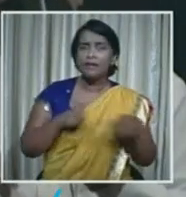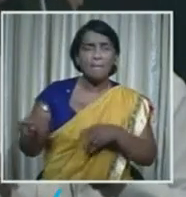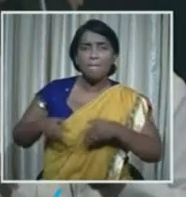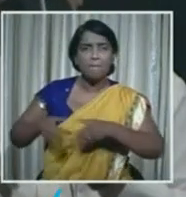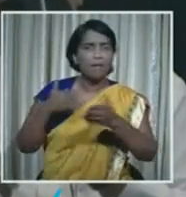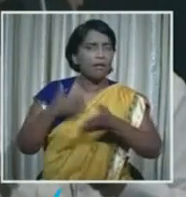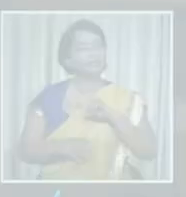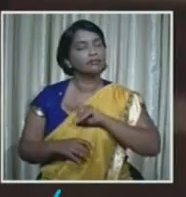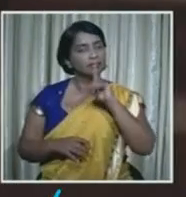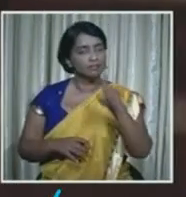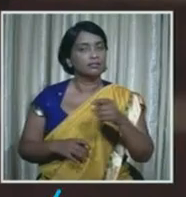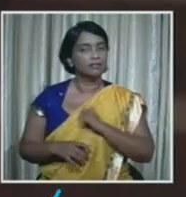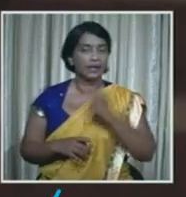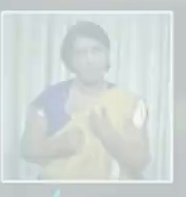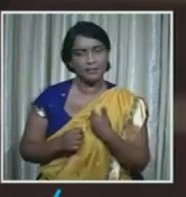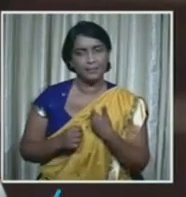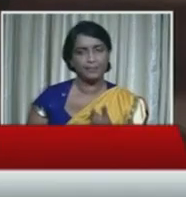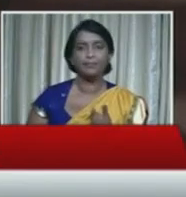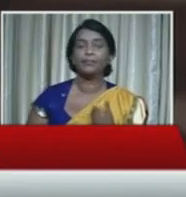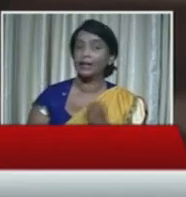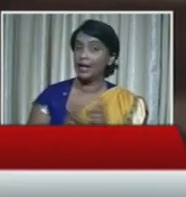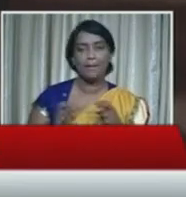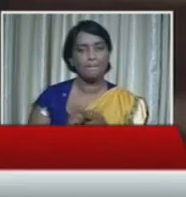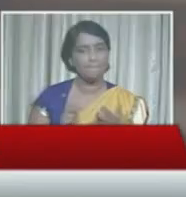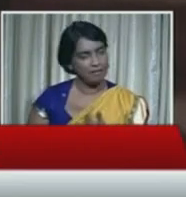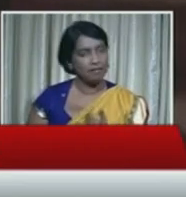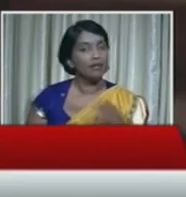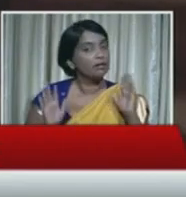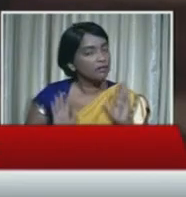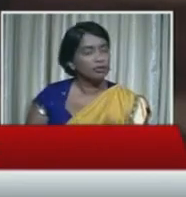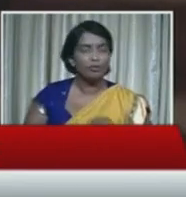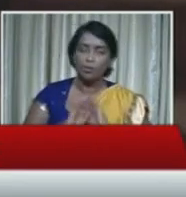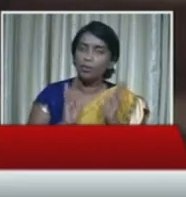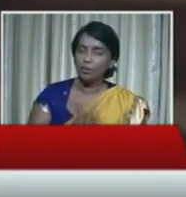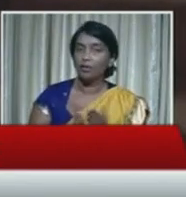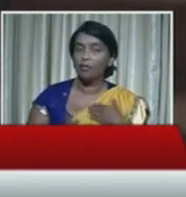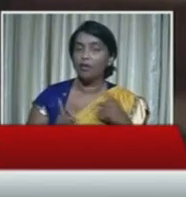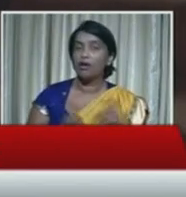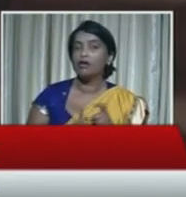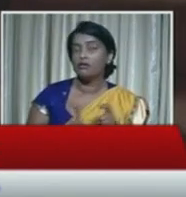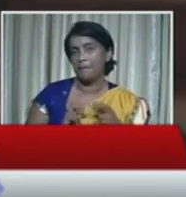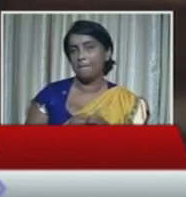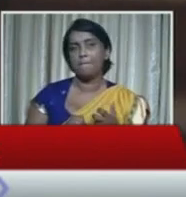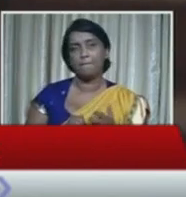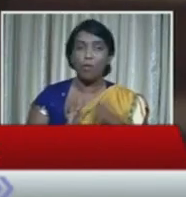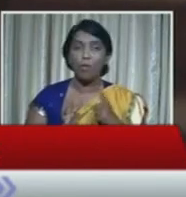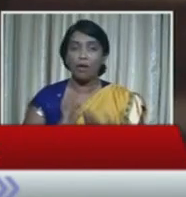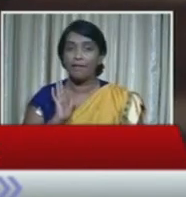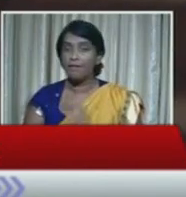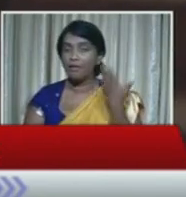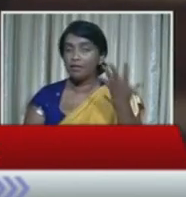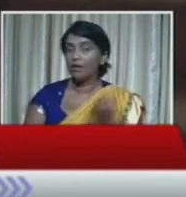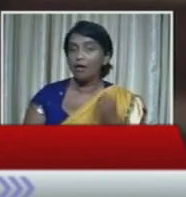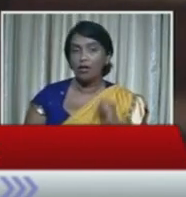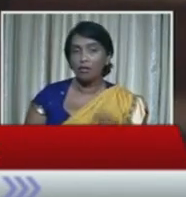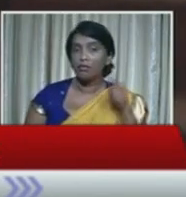නැතුව මුදල් ටික ලැබෙනවාද? තෙල් ප්‍රශ්නයක් තියෙනවා. ගෑස් ප්‍රශ්නයක් තියෙනවා. හැබැයි ඒ හැම දෙයකටම අපිට ඩොලර් අර්බුදයකට අපිට මුණ දෙන්න සිද්ධ වෙලා තියෙනවා. මේ ගිනි